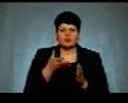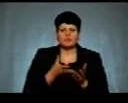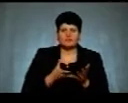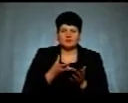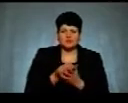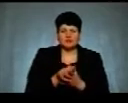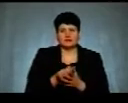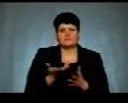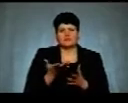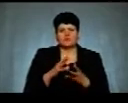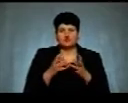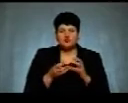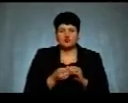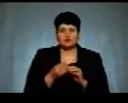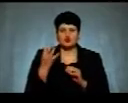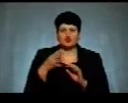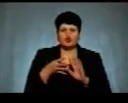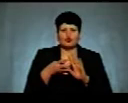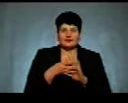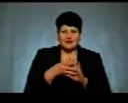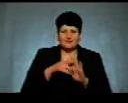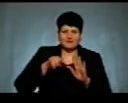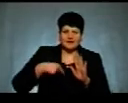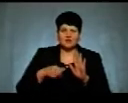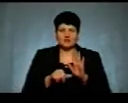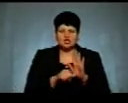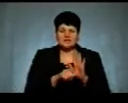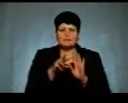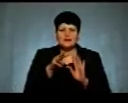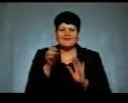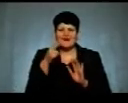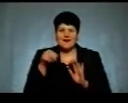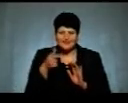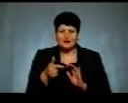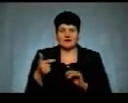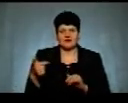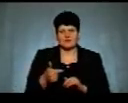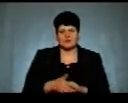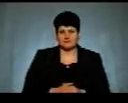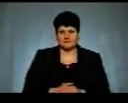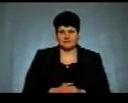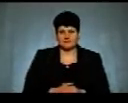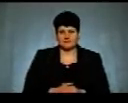грошового забезпечення в сумі 49,6 мільярда гривень. Це